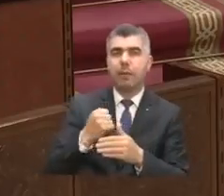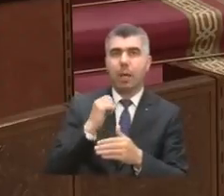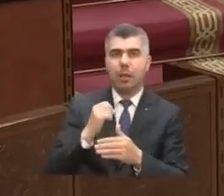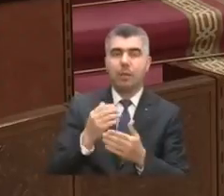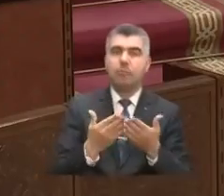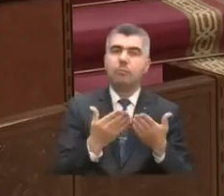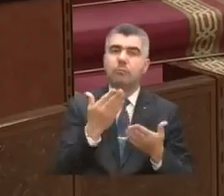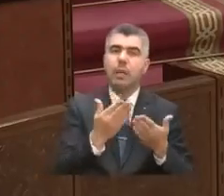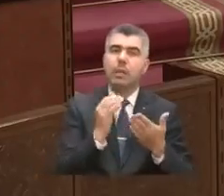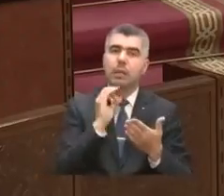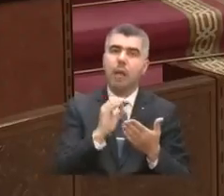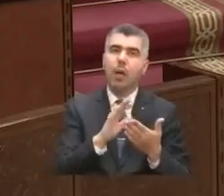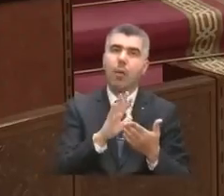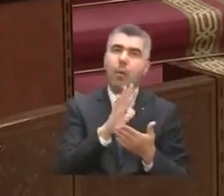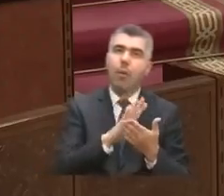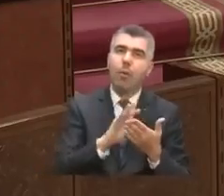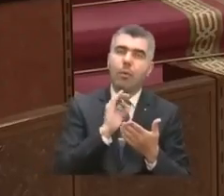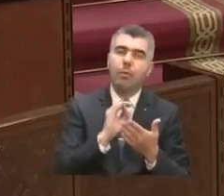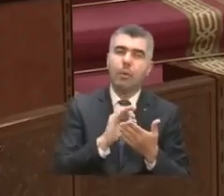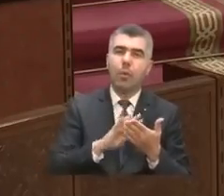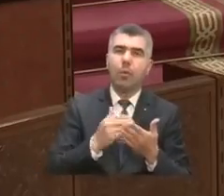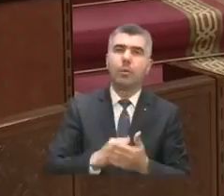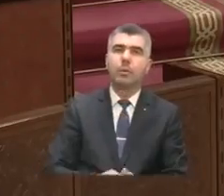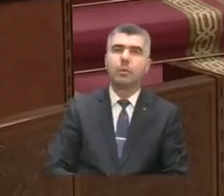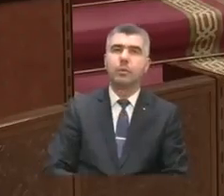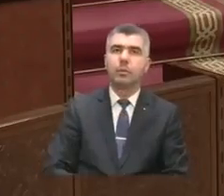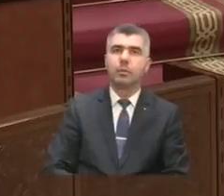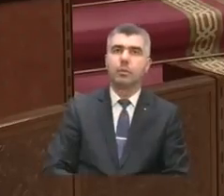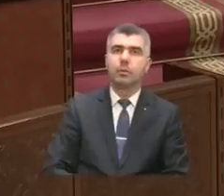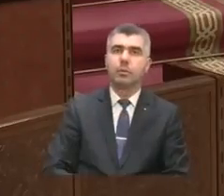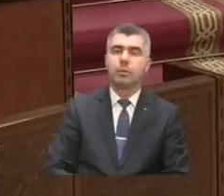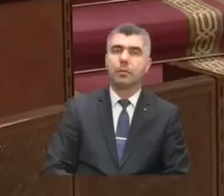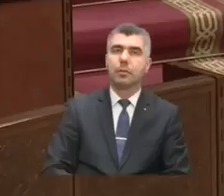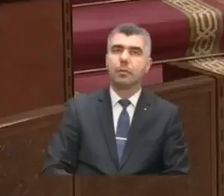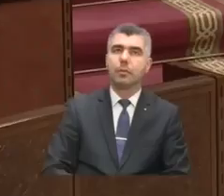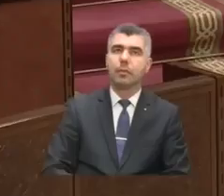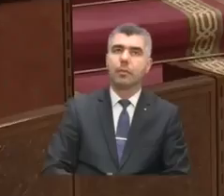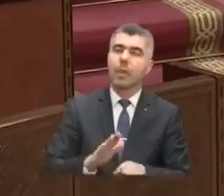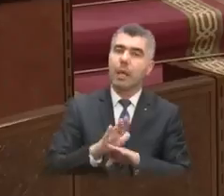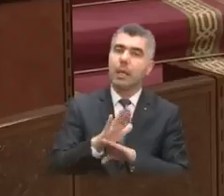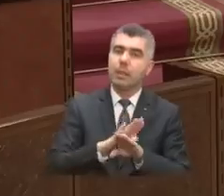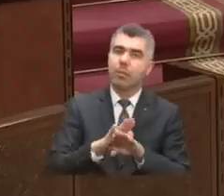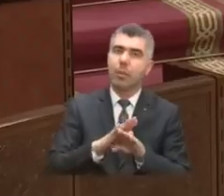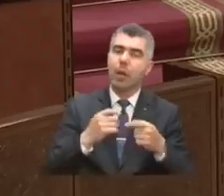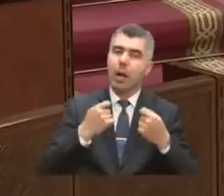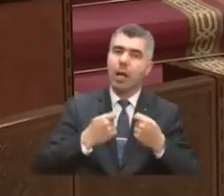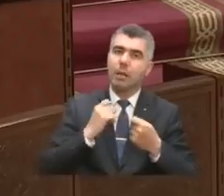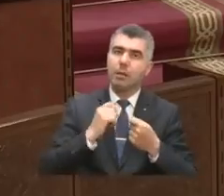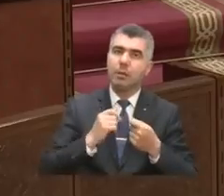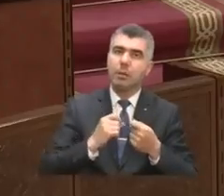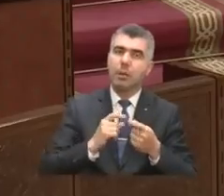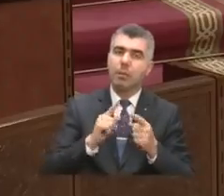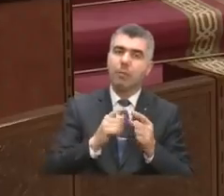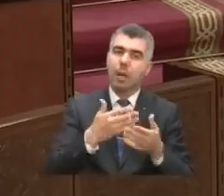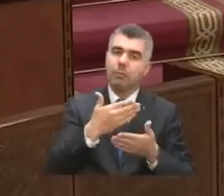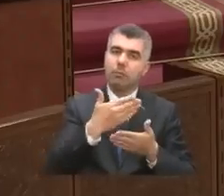هذا التوازن ما بين المؤسستين. غادي استسمحك سيد الرئيس في تضمين فقط للمحضر دون ان